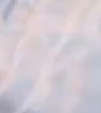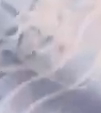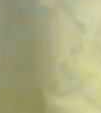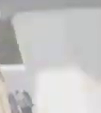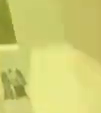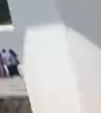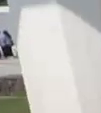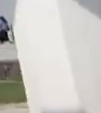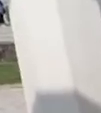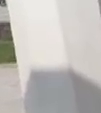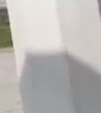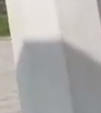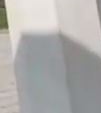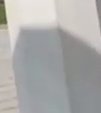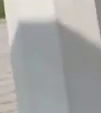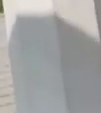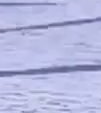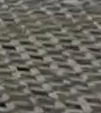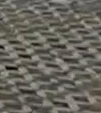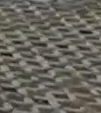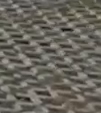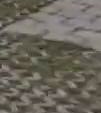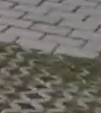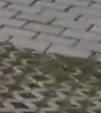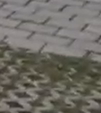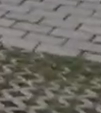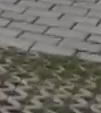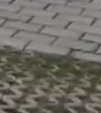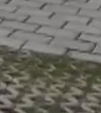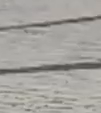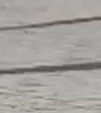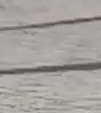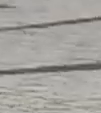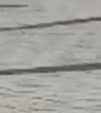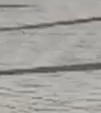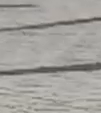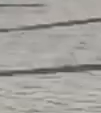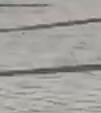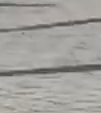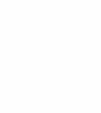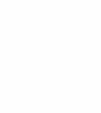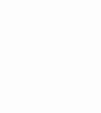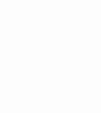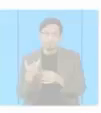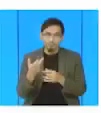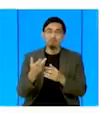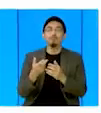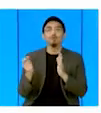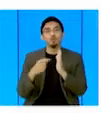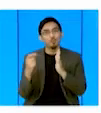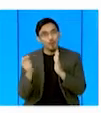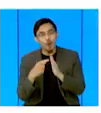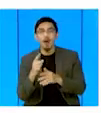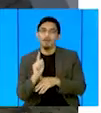Di lokasi ini terdapat replika miniatur Ka'bah, replika Masjid Nabawi, replika Bukit Sofa Marwah, replika Lempar Jumroh,